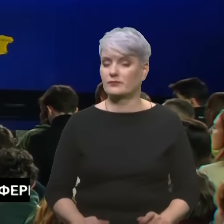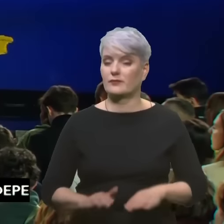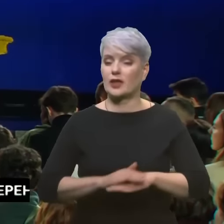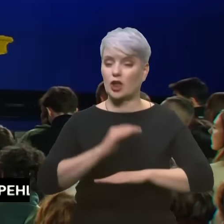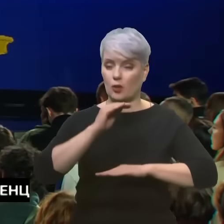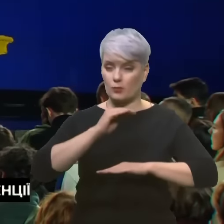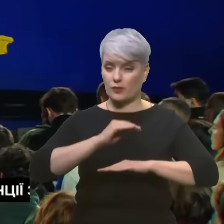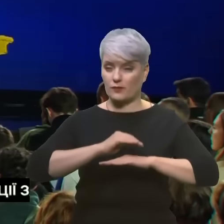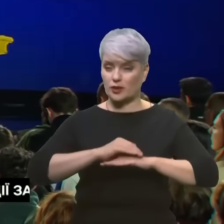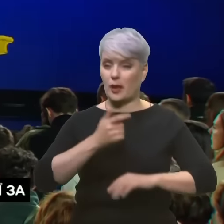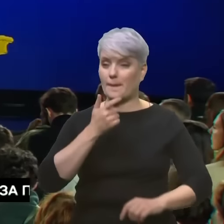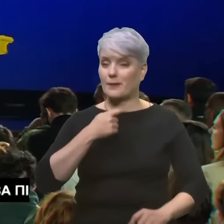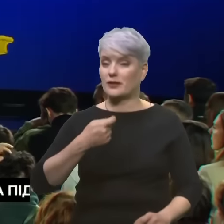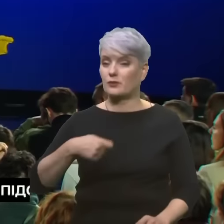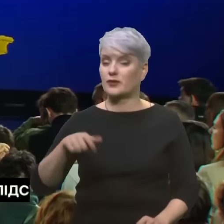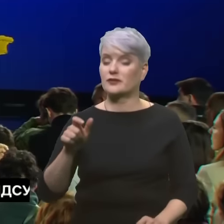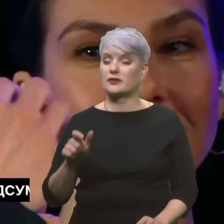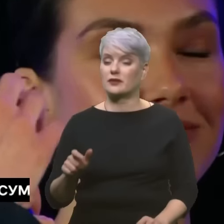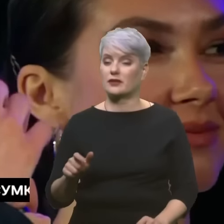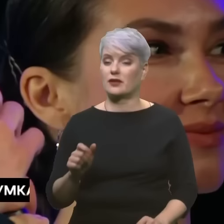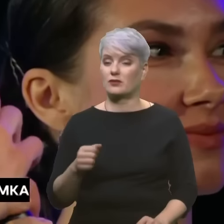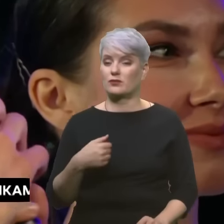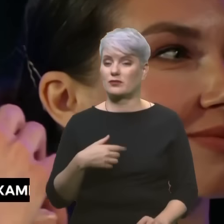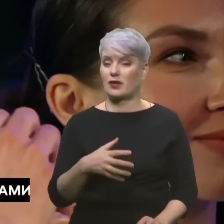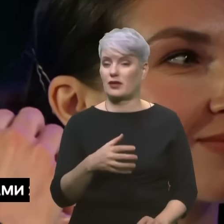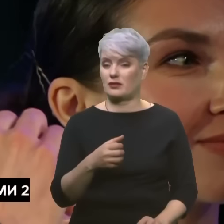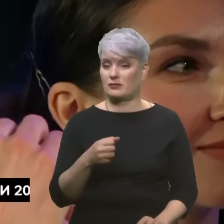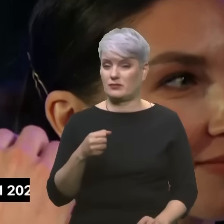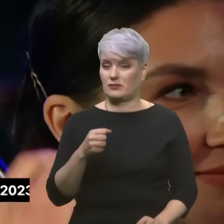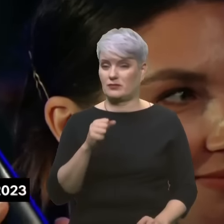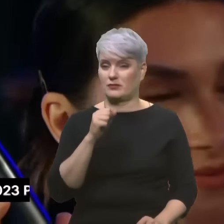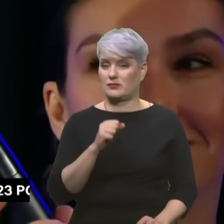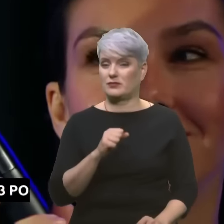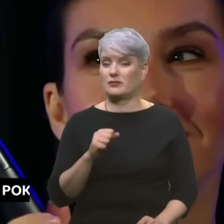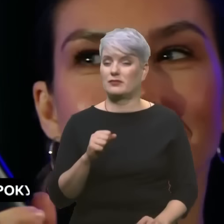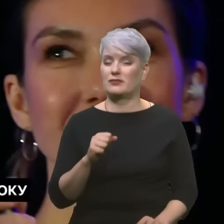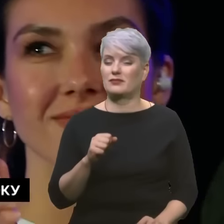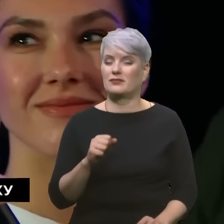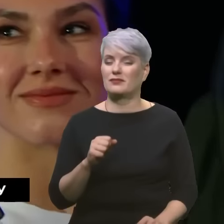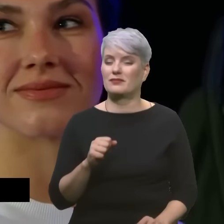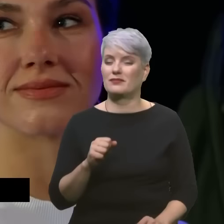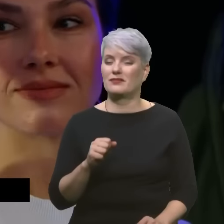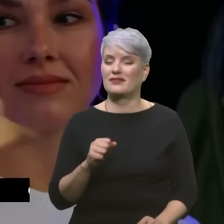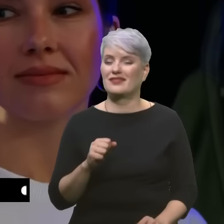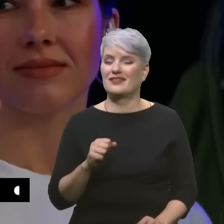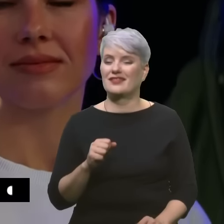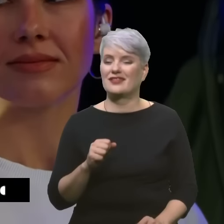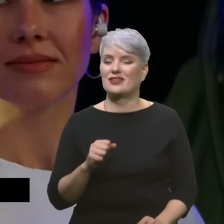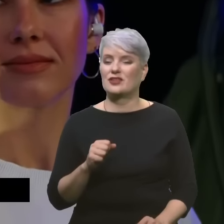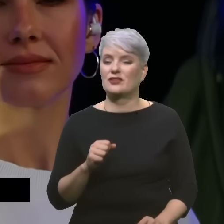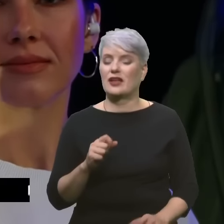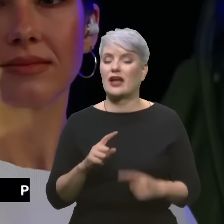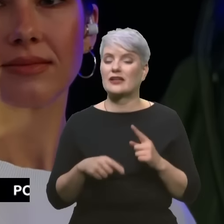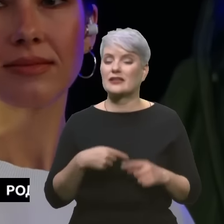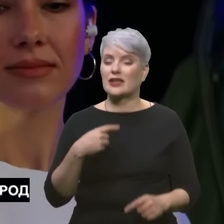Доброго вечора, пане президенте. Доброго. Можна я потримаю мікрофон, будь ласка? Ні, не можна? Будь ласка, це ж не принципове питання.